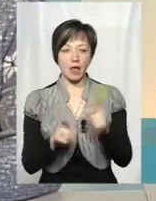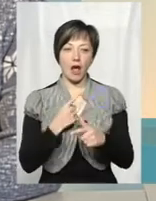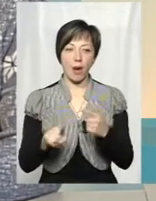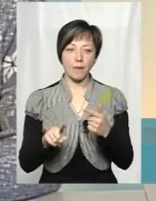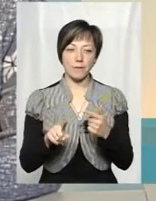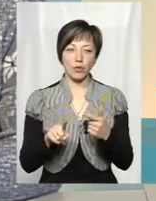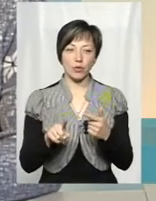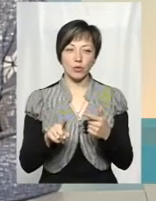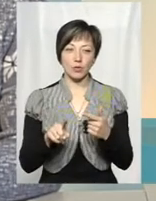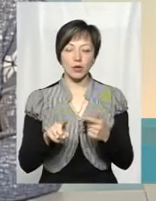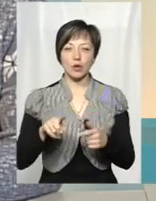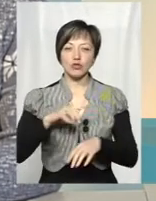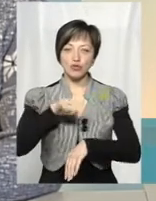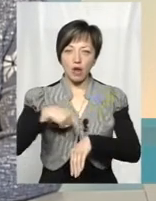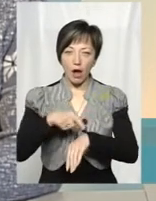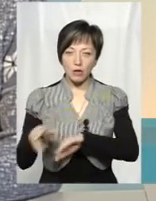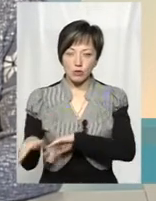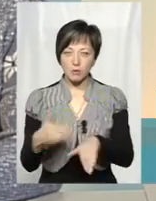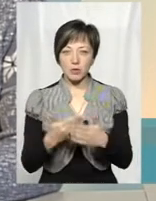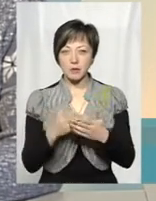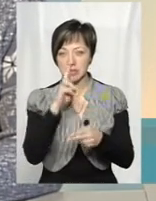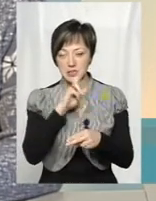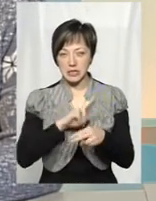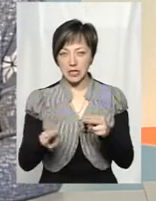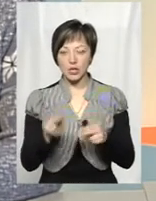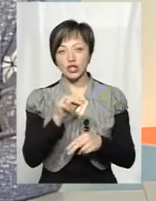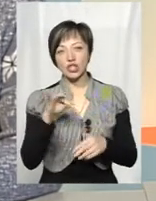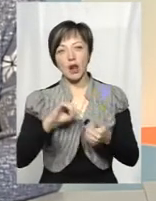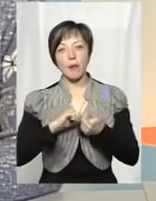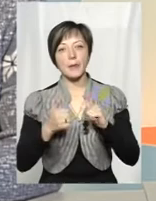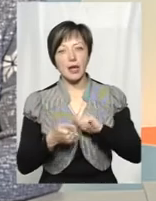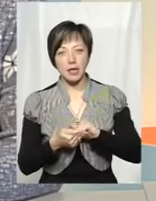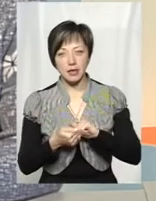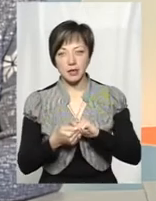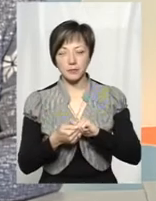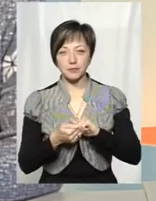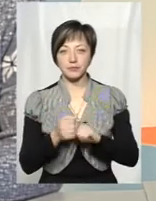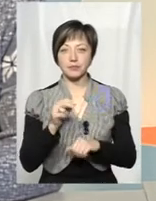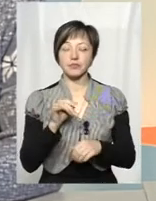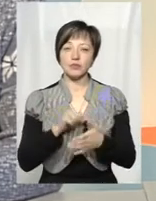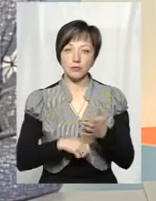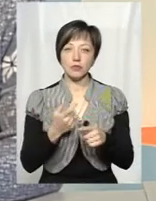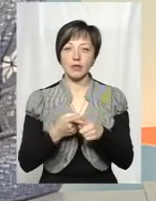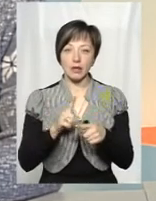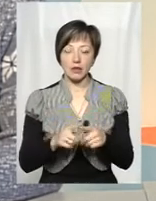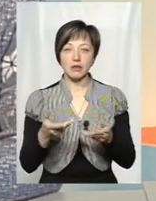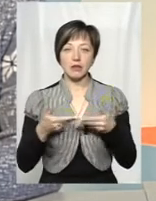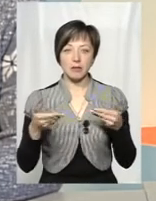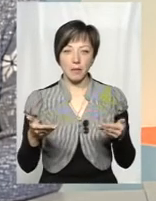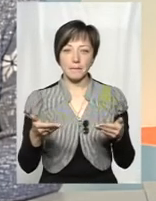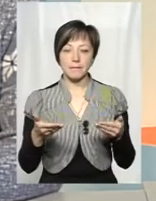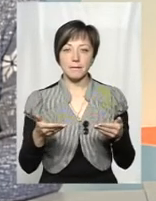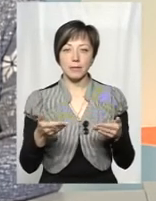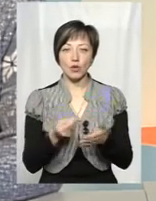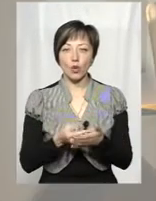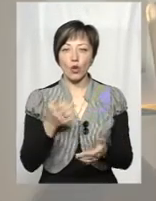вони з часом зникли, чи кам'яні. Через те нам